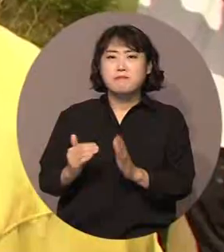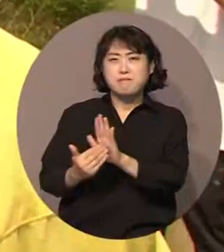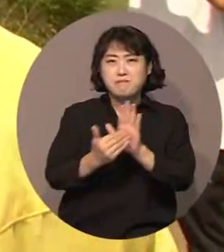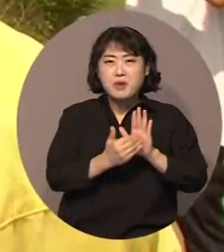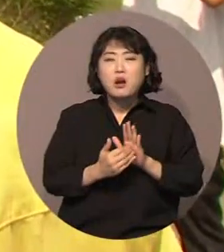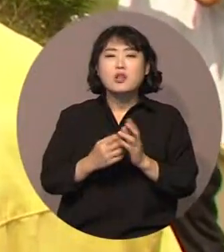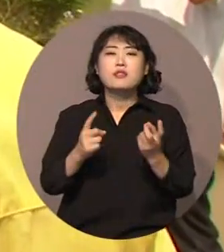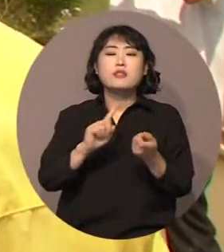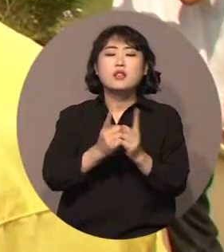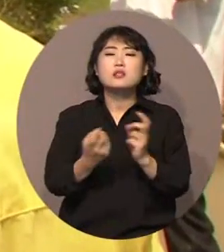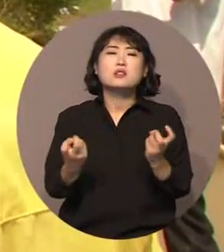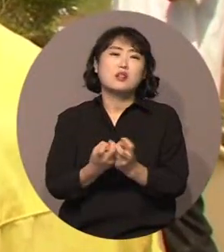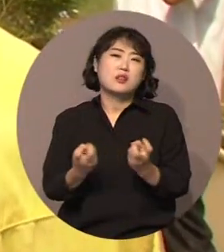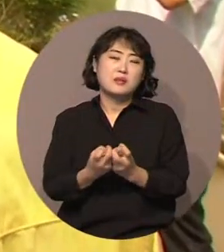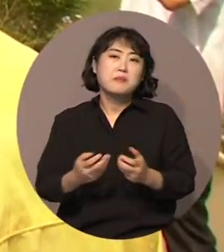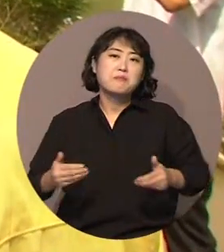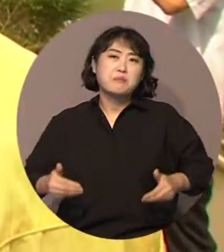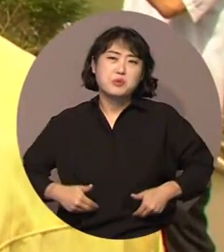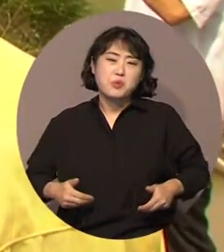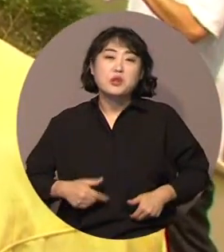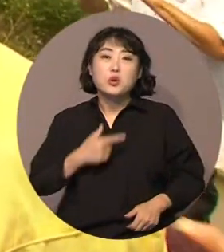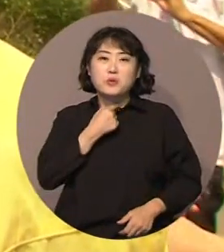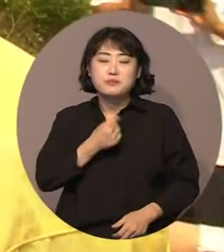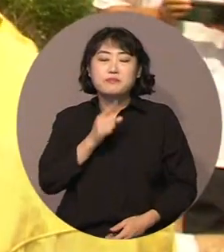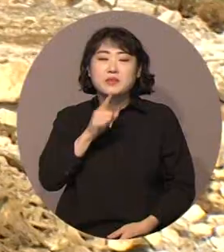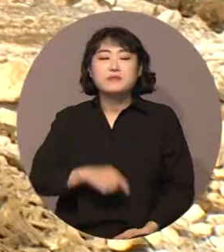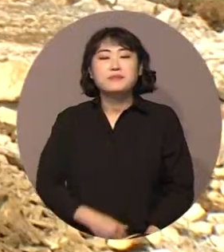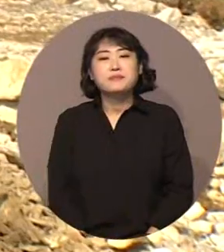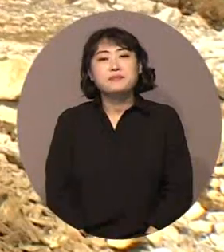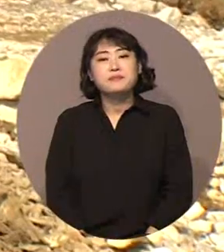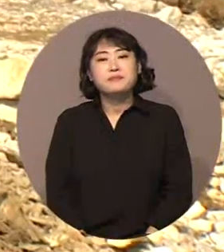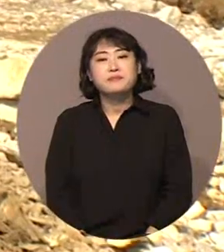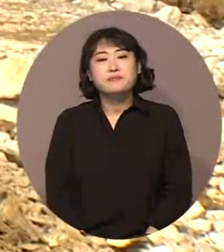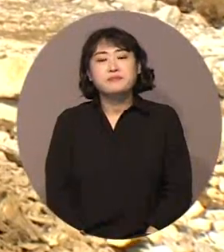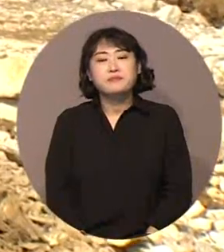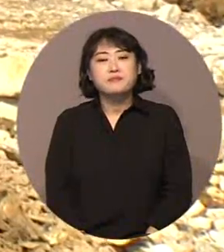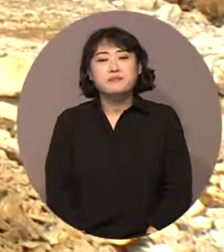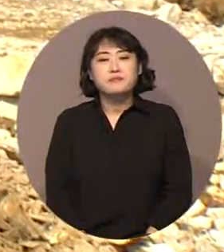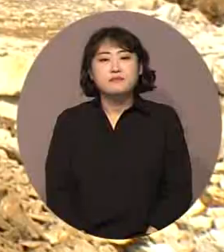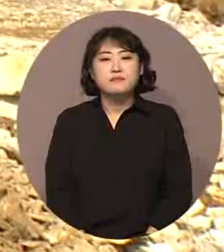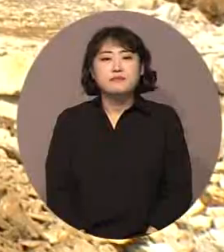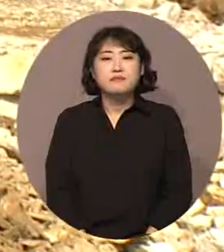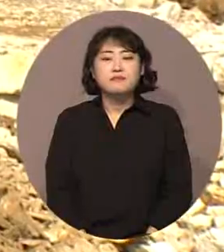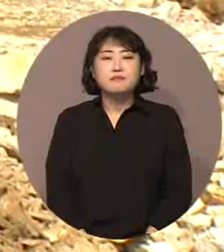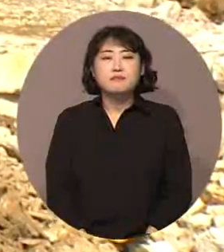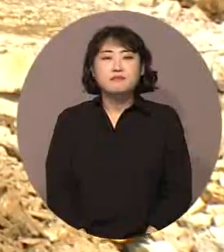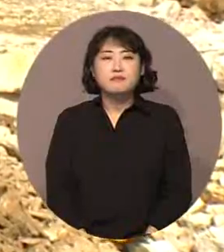등 근본적 치수 대책을 주민들은 요구하고 있습니다. MBC 뉴스 김태욱입니다.